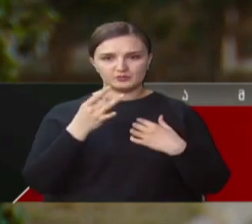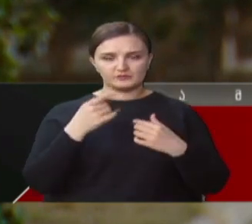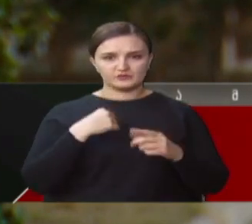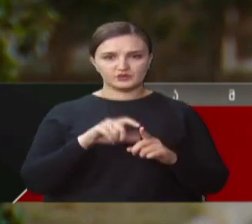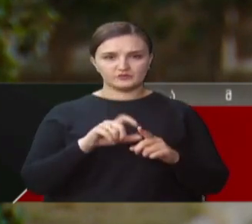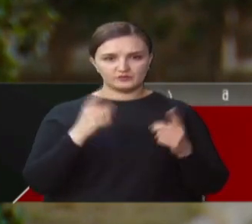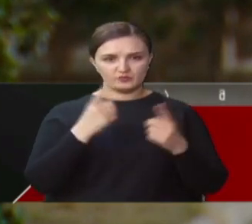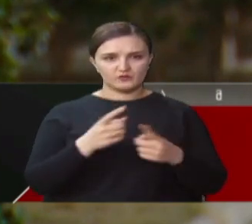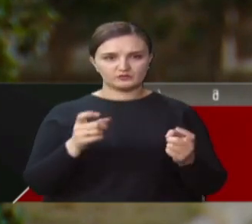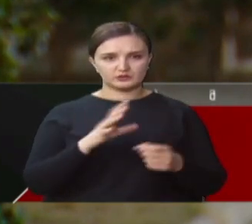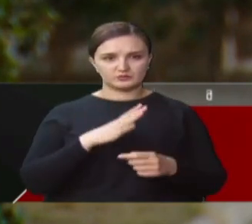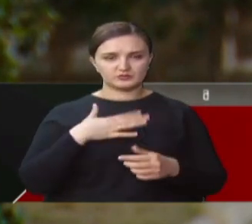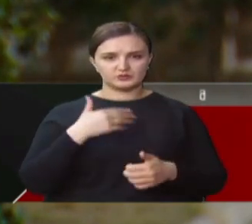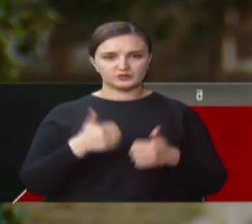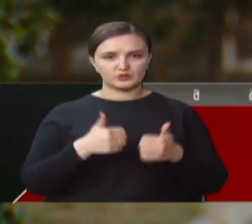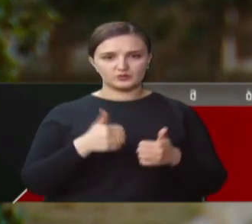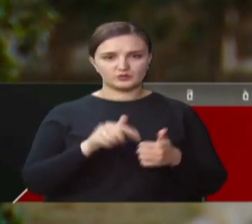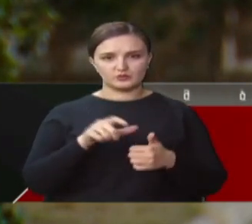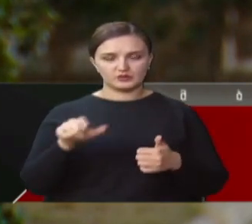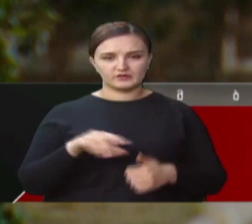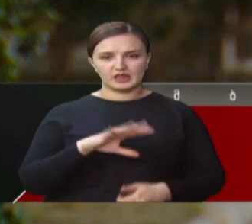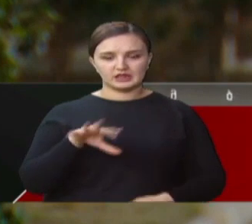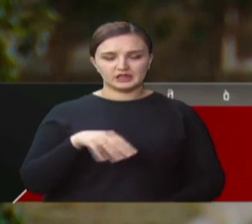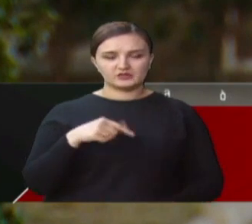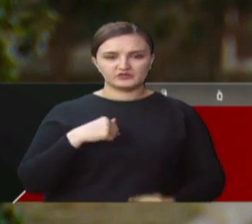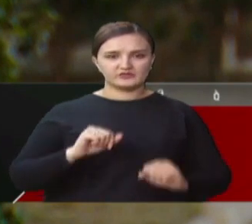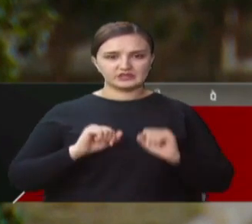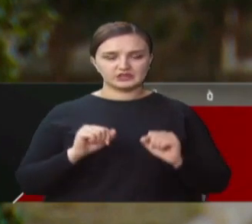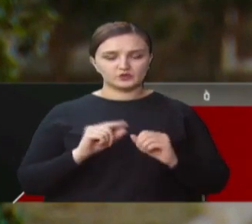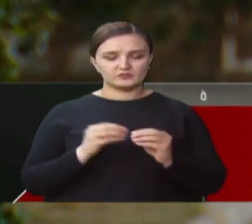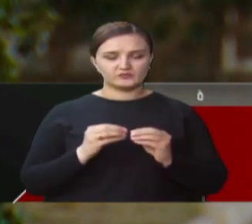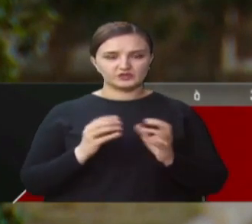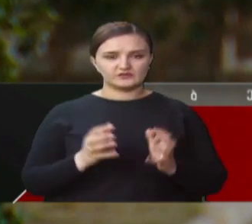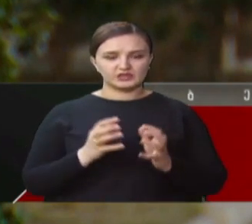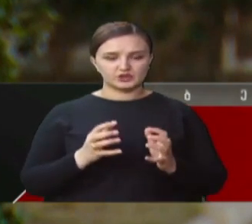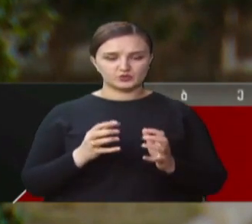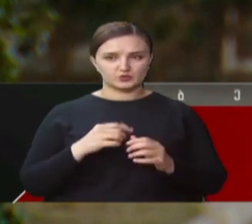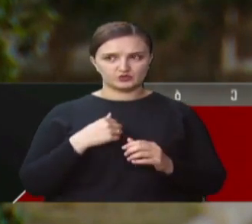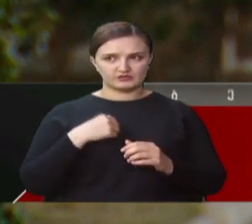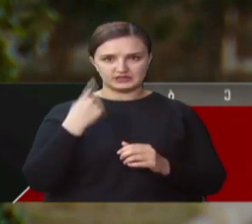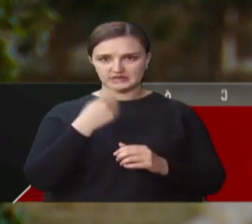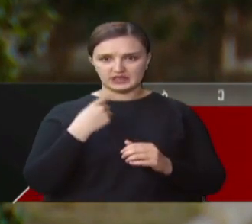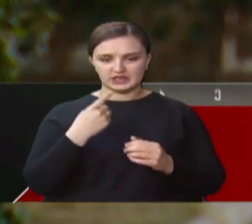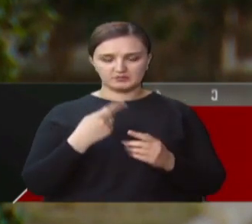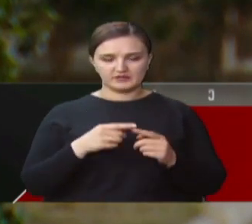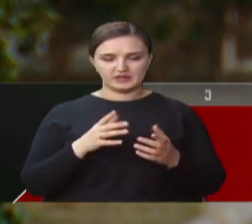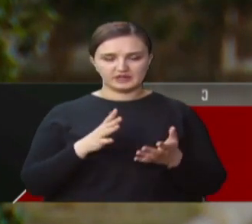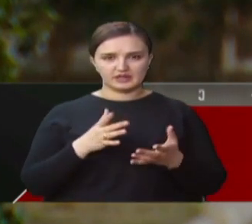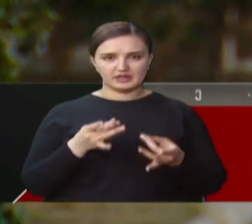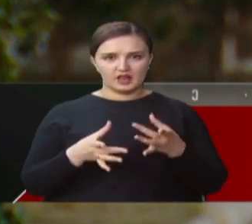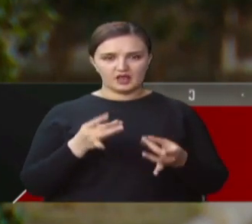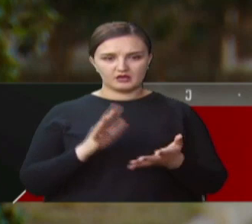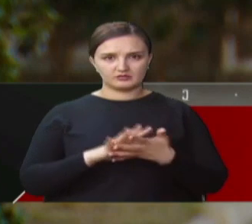ჩემს კონკურენტებს, რომ ყველანაირად ვეცადოთ, რომ შევინარჩუნოთ სახე და არ ვესროლოთ ალახი